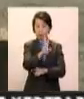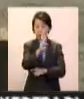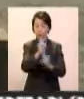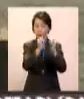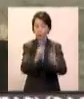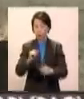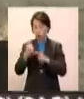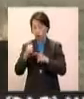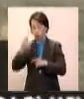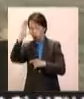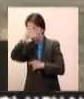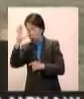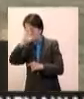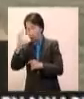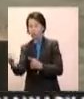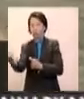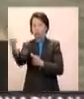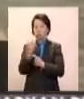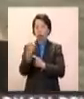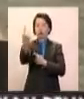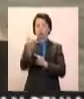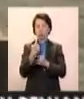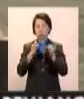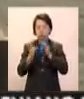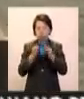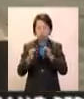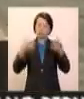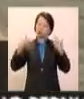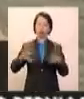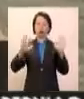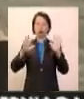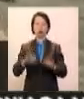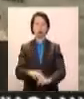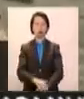yang dicari polis telah tampil memberi keterangan.